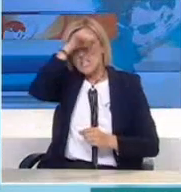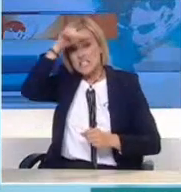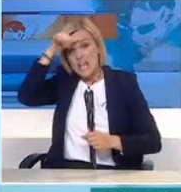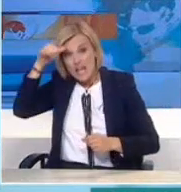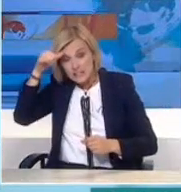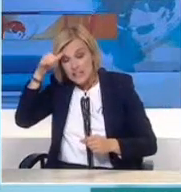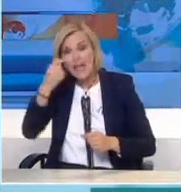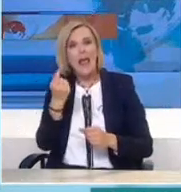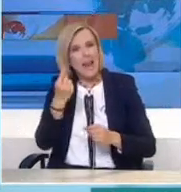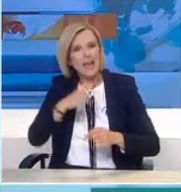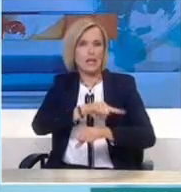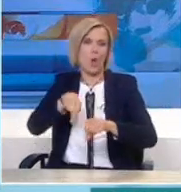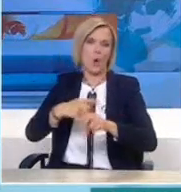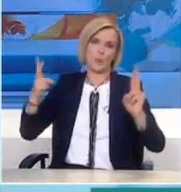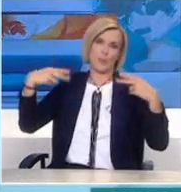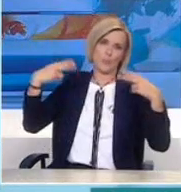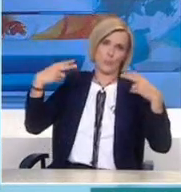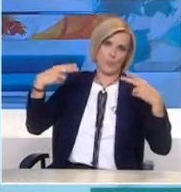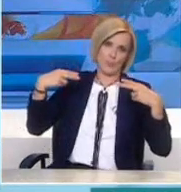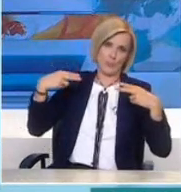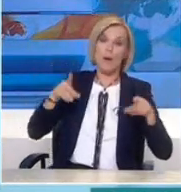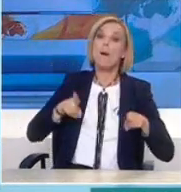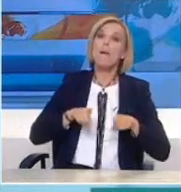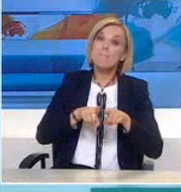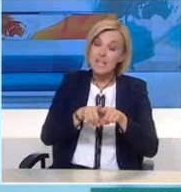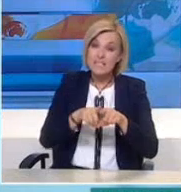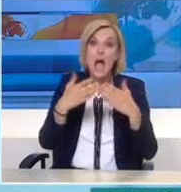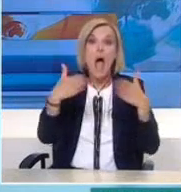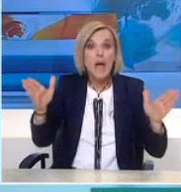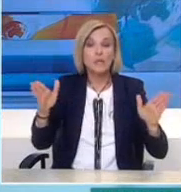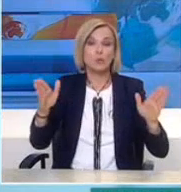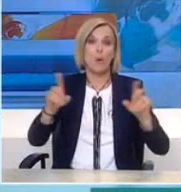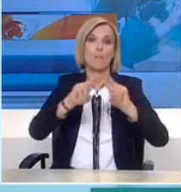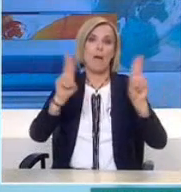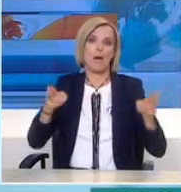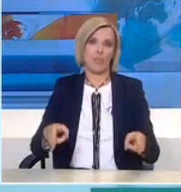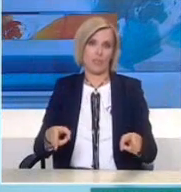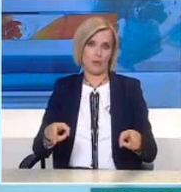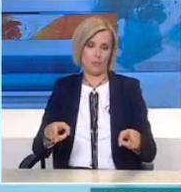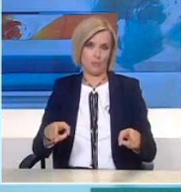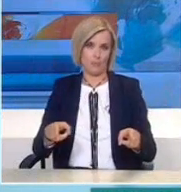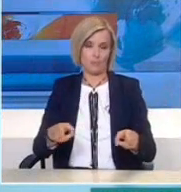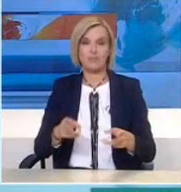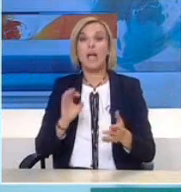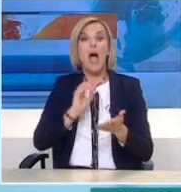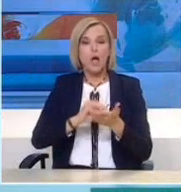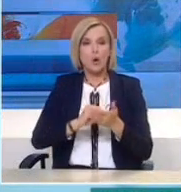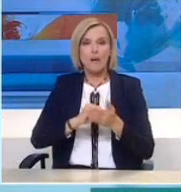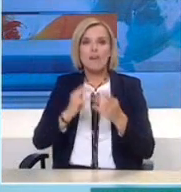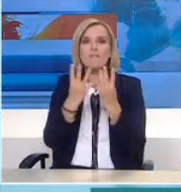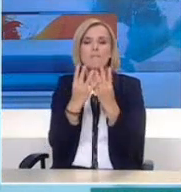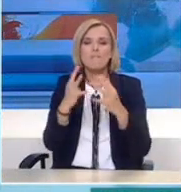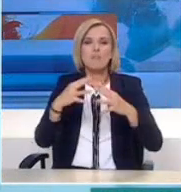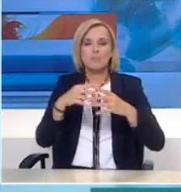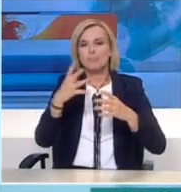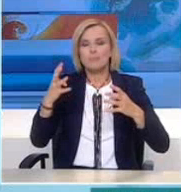λειτουργία 24/7 με παράλληλη λειτουργία φυσικού αερισμού, ενώ οι τακτικές εργασίες αντικατάστασης και συντήρησης των φίλτρων